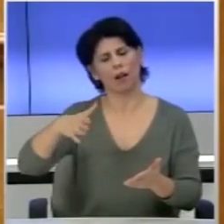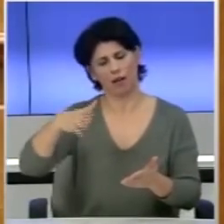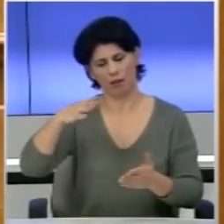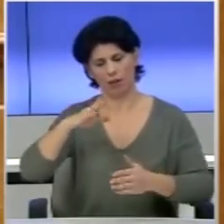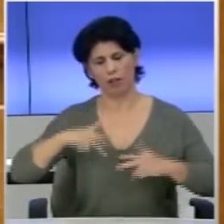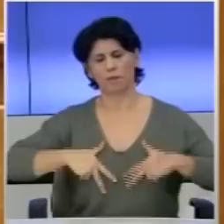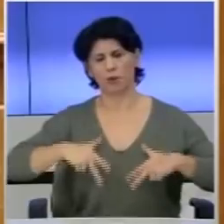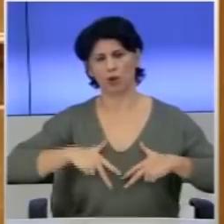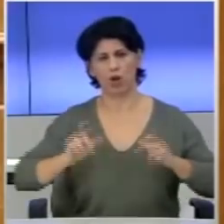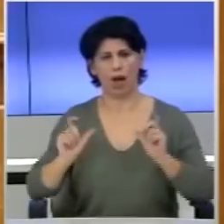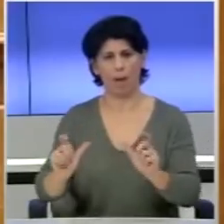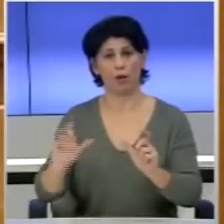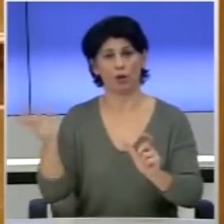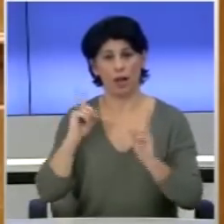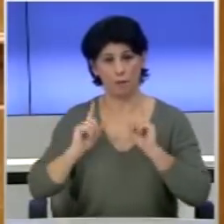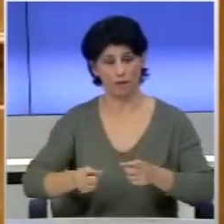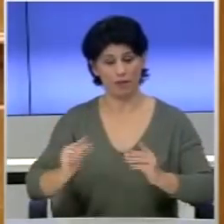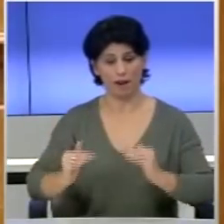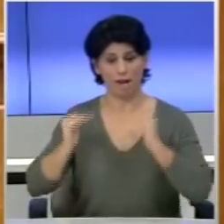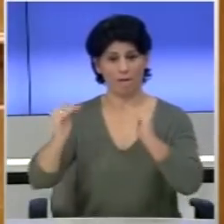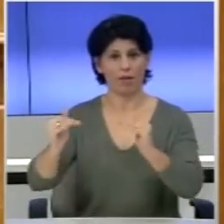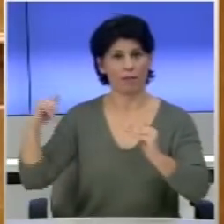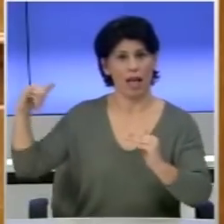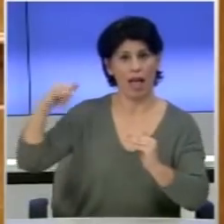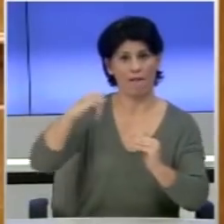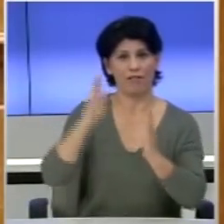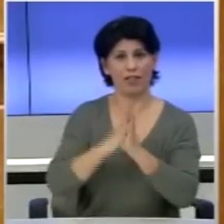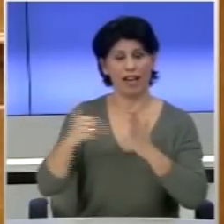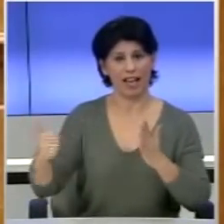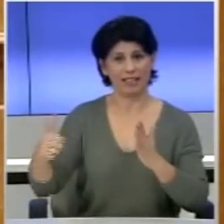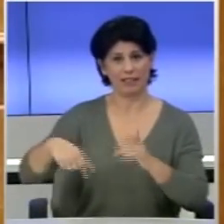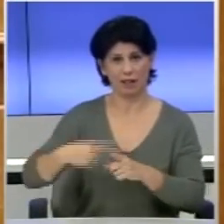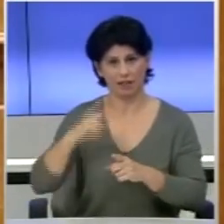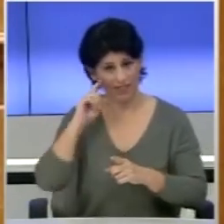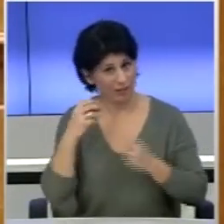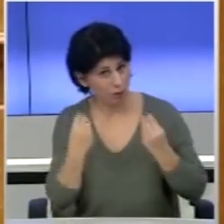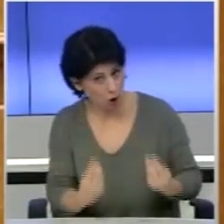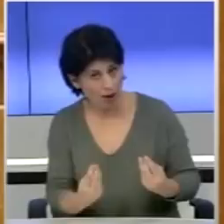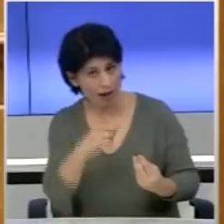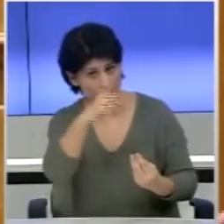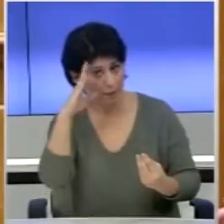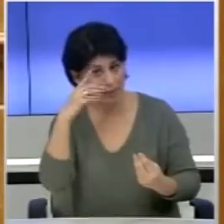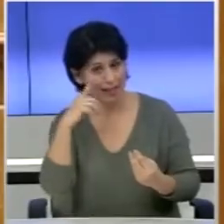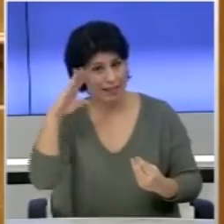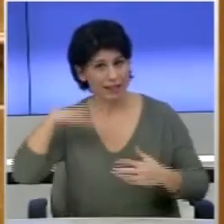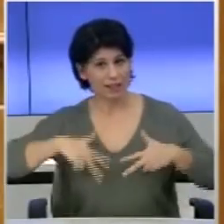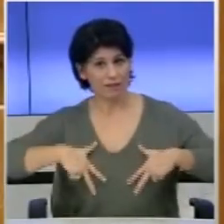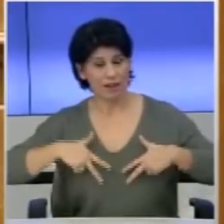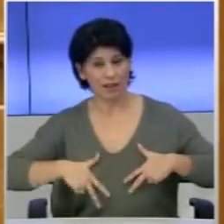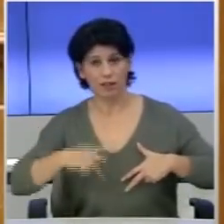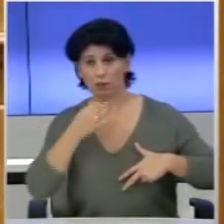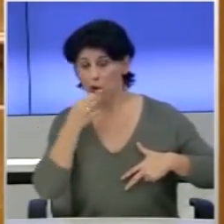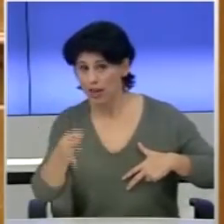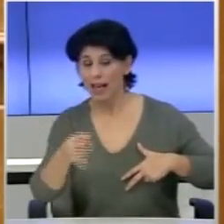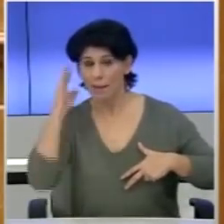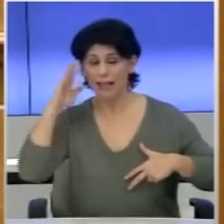όταν αποφάσισε την αναβάθμιση των ελληνικών F-16. Ξέρετε μήπως καλύτερα εσείς από την Αμερικάνικη κυβέρνηση, η οποία